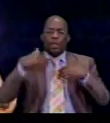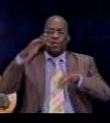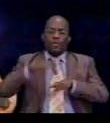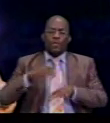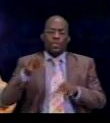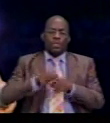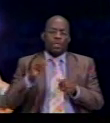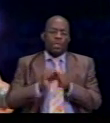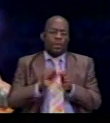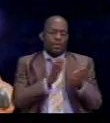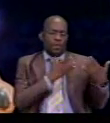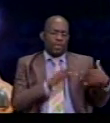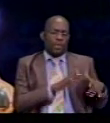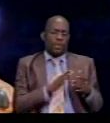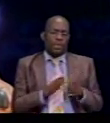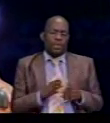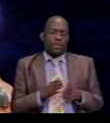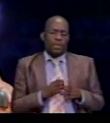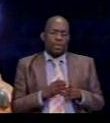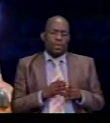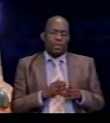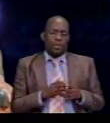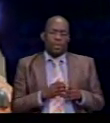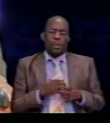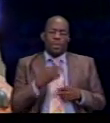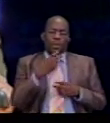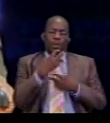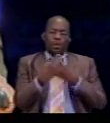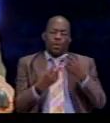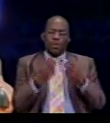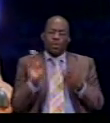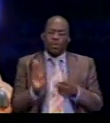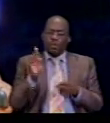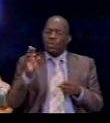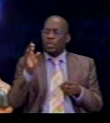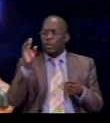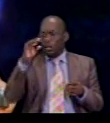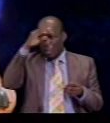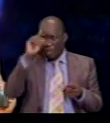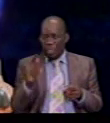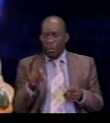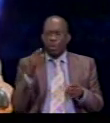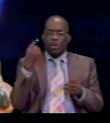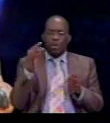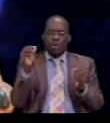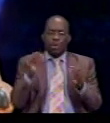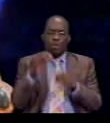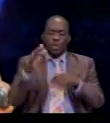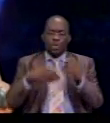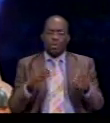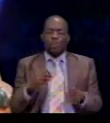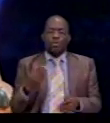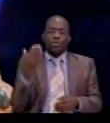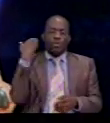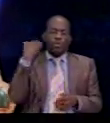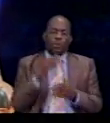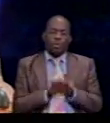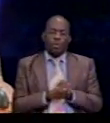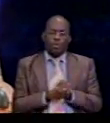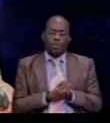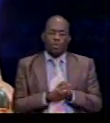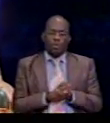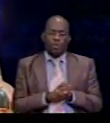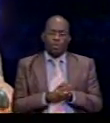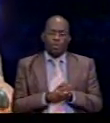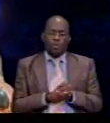plus qu'auparavant. Tonight, use it more than ever before. Que ta gloire se manifeste ici, au lieu Alpha, au stade de Lomé, à